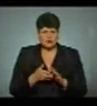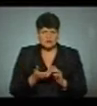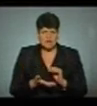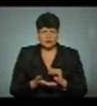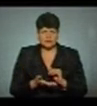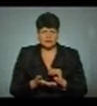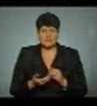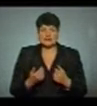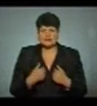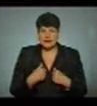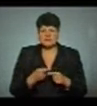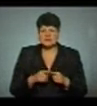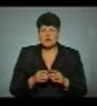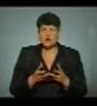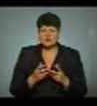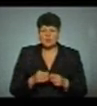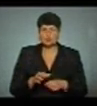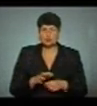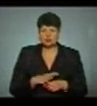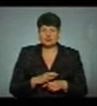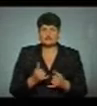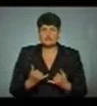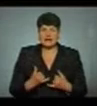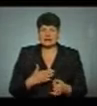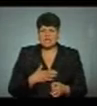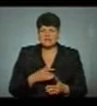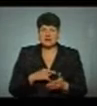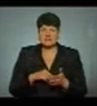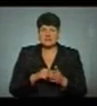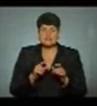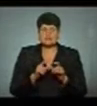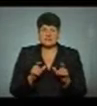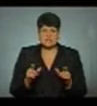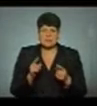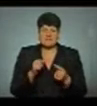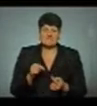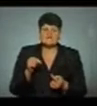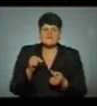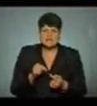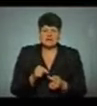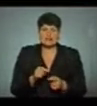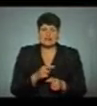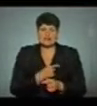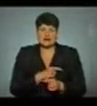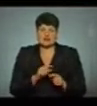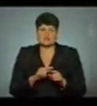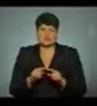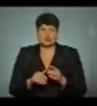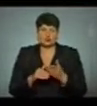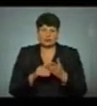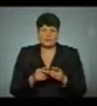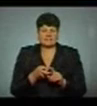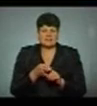нам такий розрахунок був, скажімо так, тільки для наших міських закладів, які ми визначили, це лікарня швидкої допомоги, інфекційне